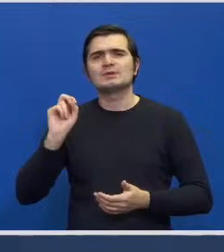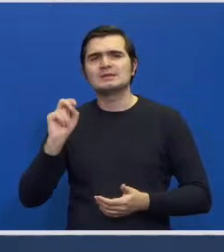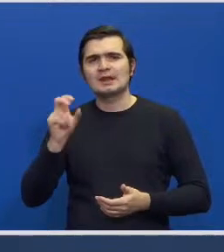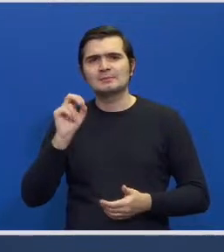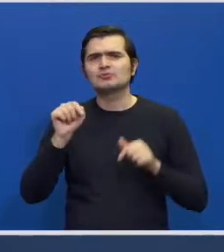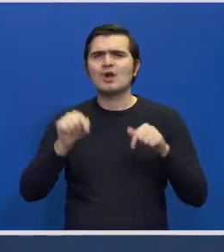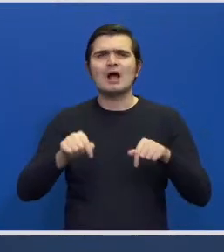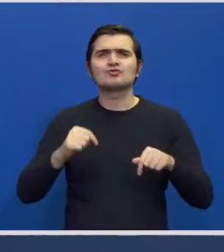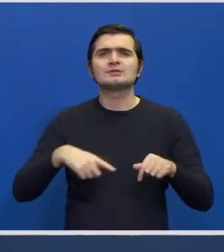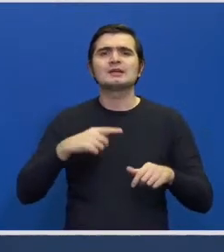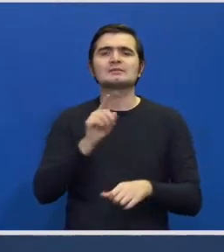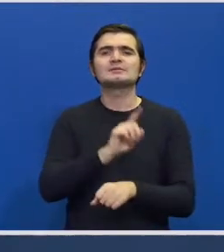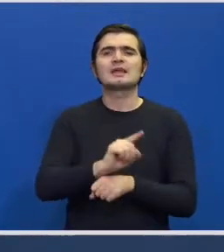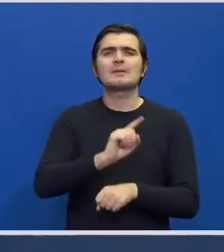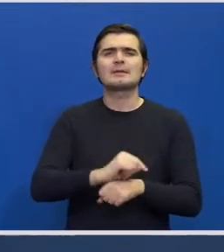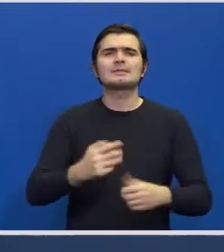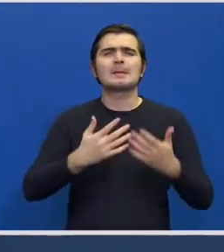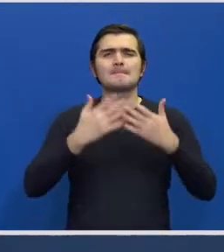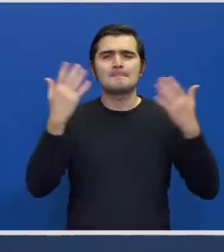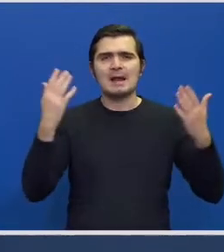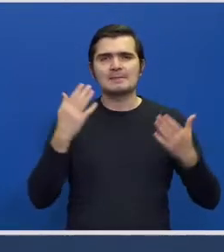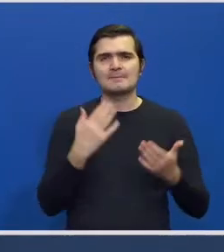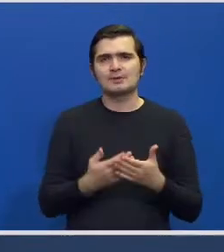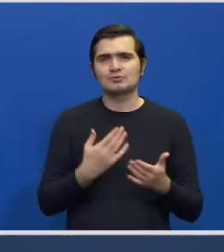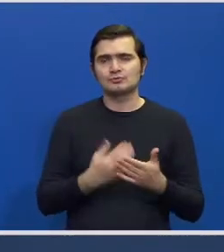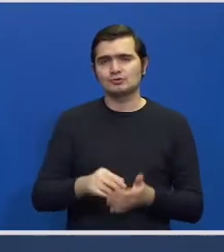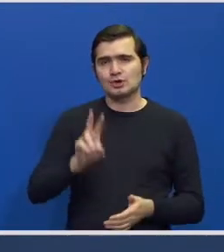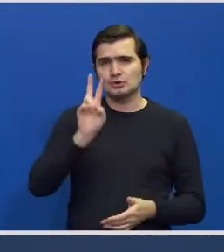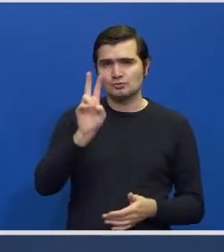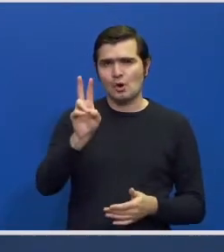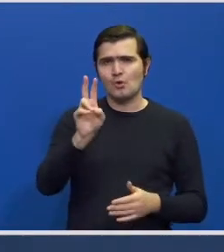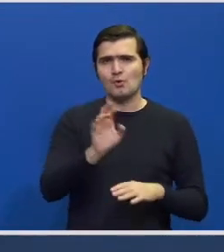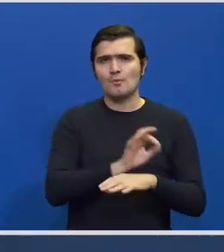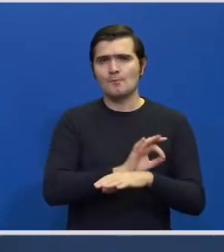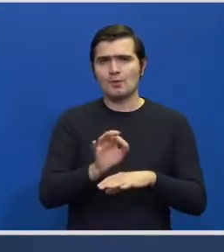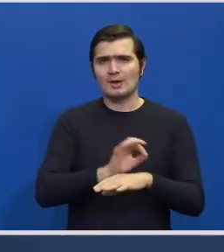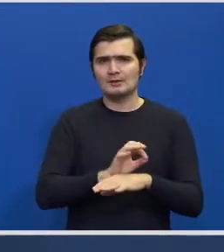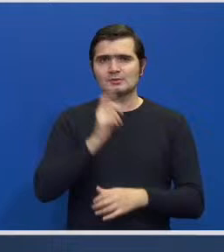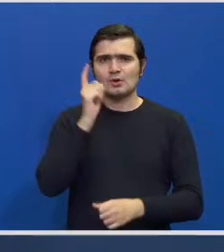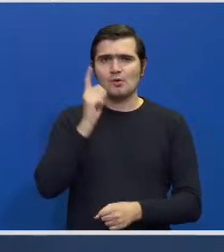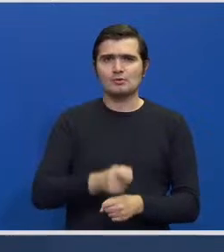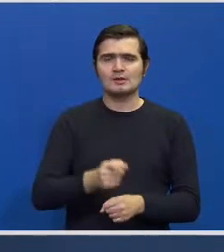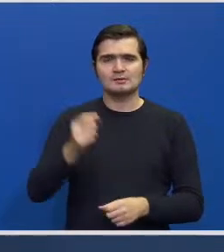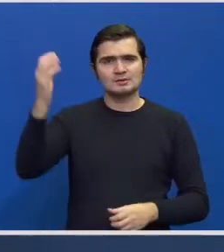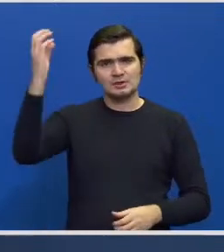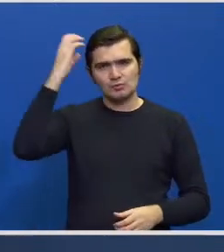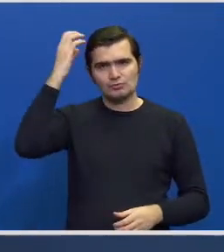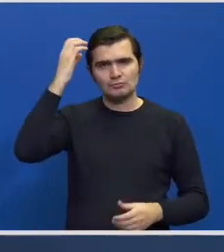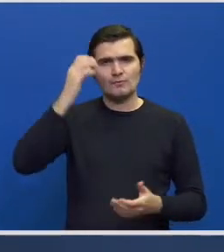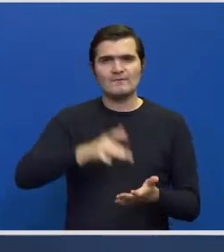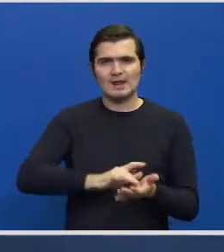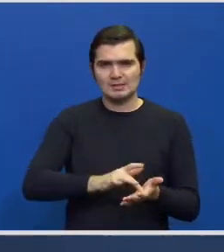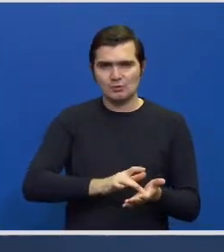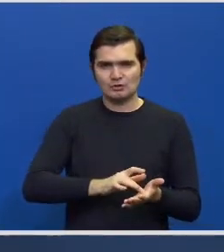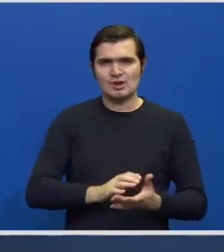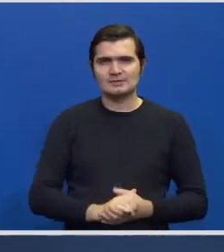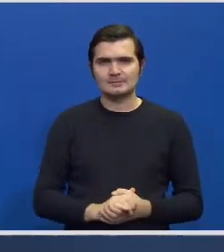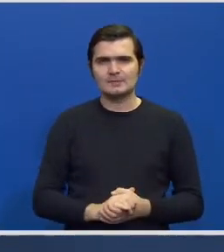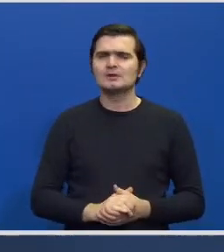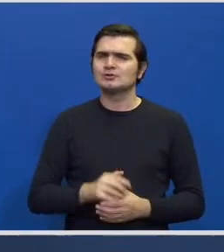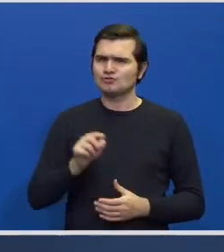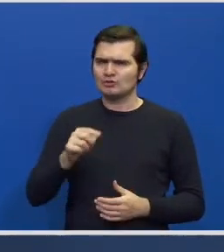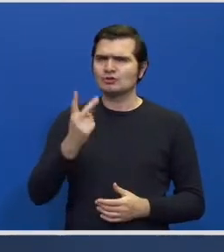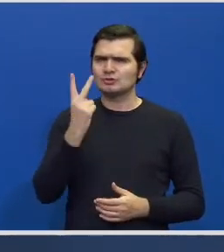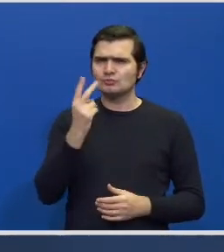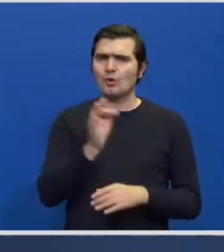2007-2013. Cam acestea sunt elementele mari din cele două proiecte de ordonanță de